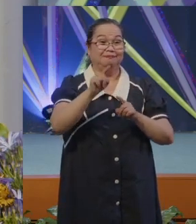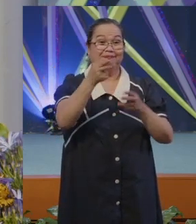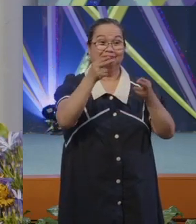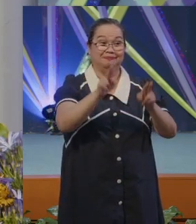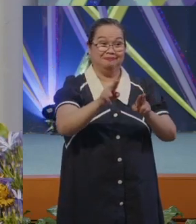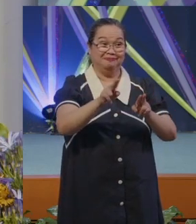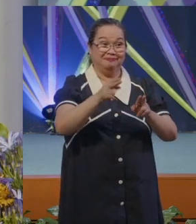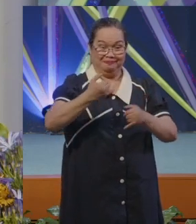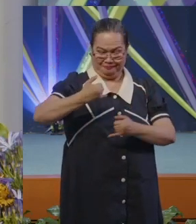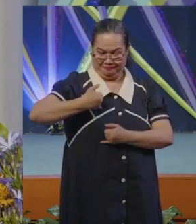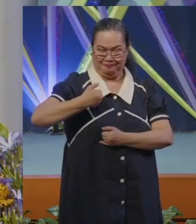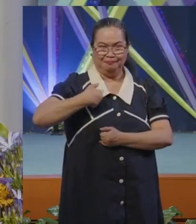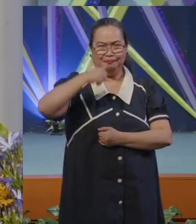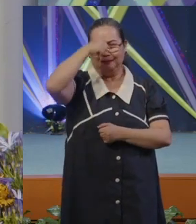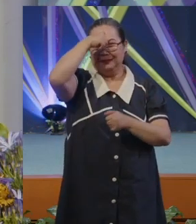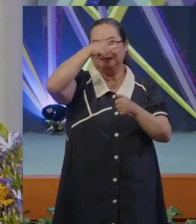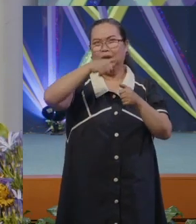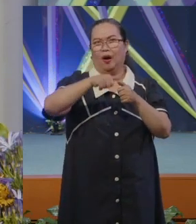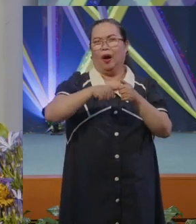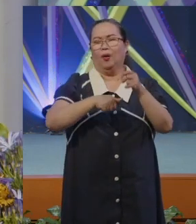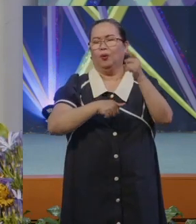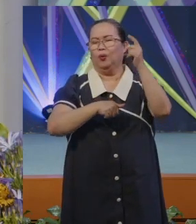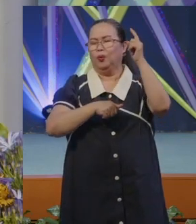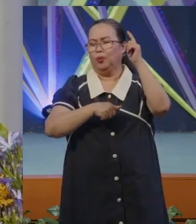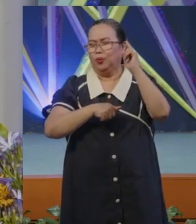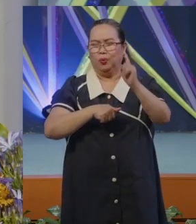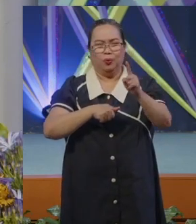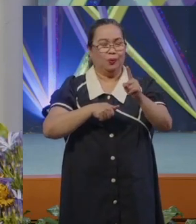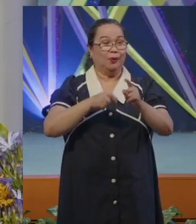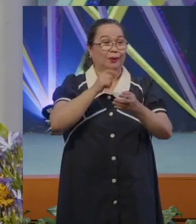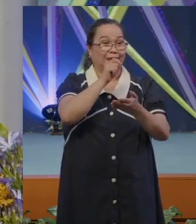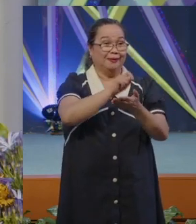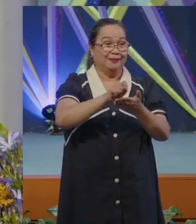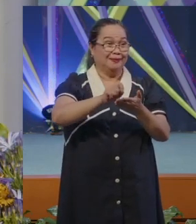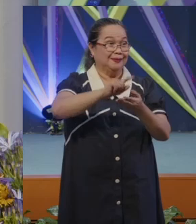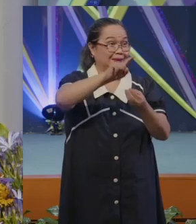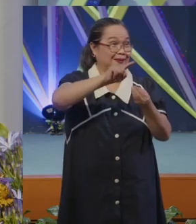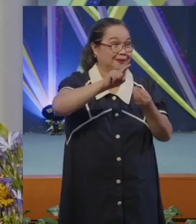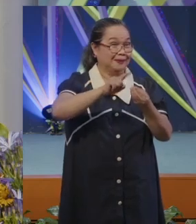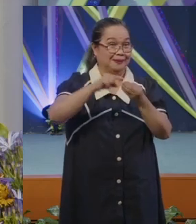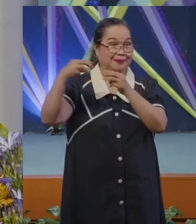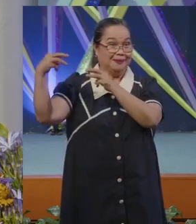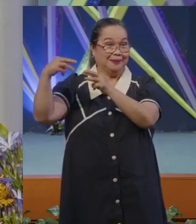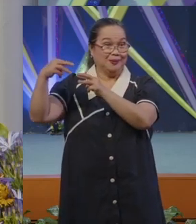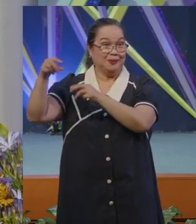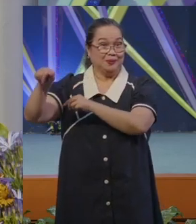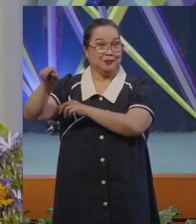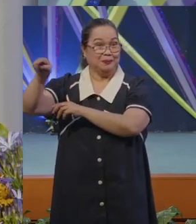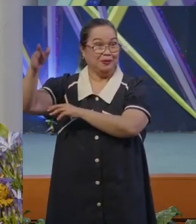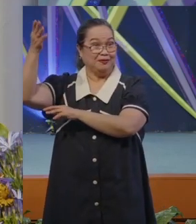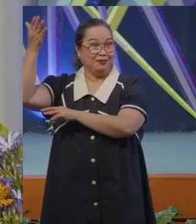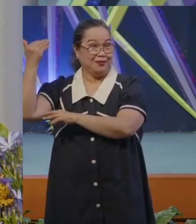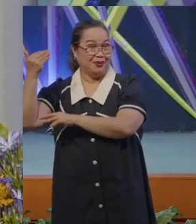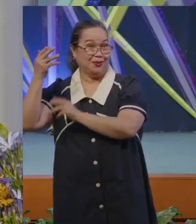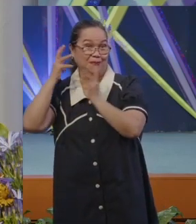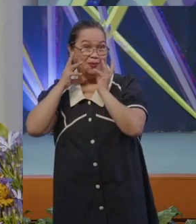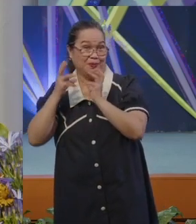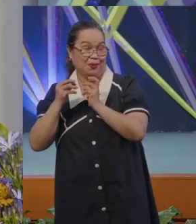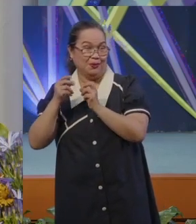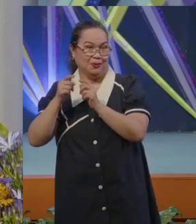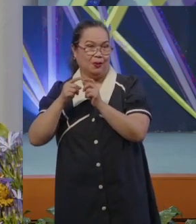ni Joshua, naalala ni Joshua ang sinulat tungkol sa battle with the Amalekites. Alam niya